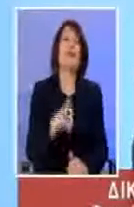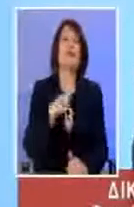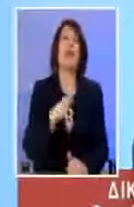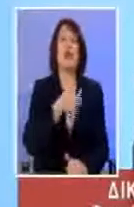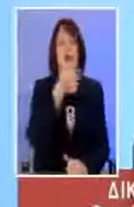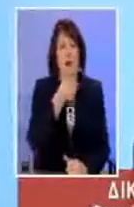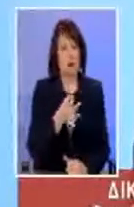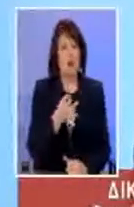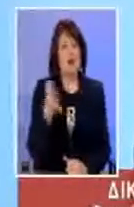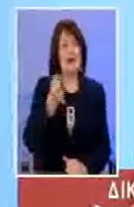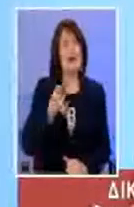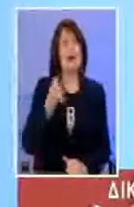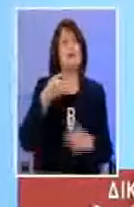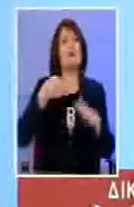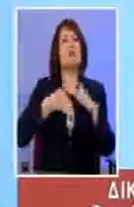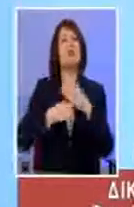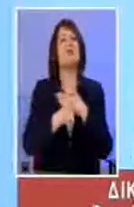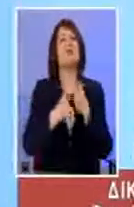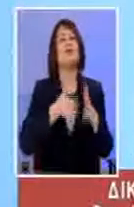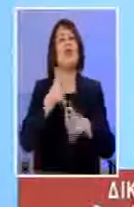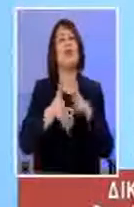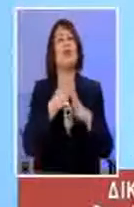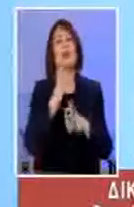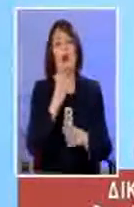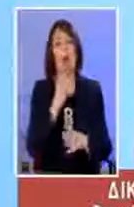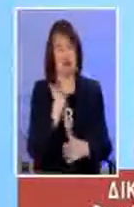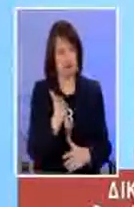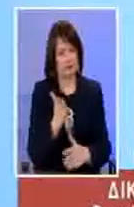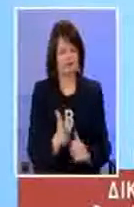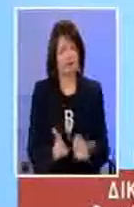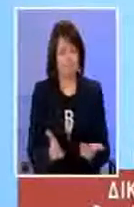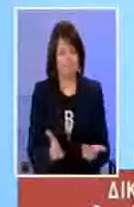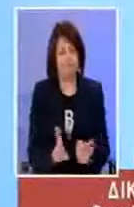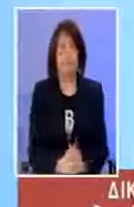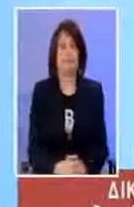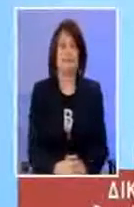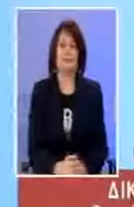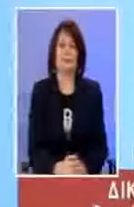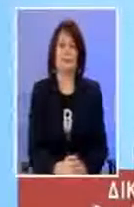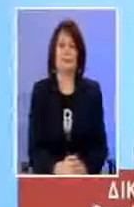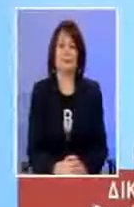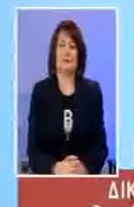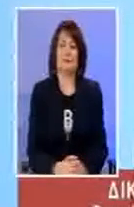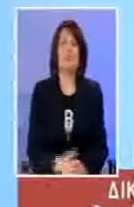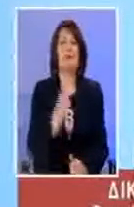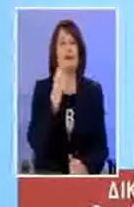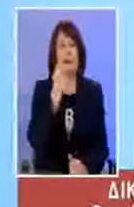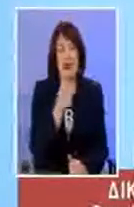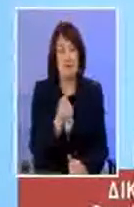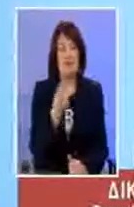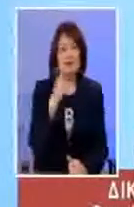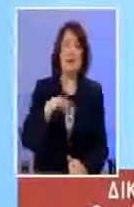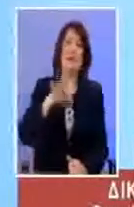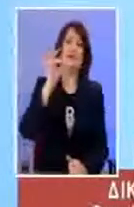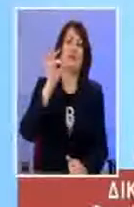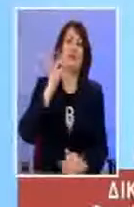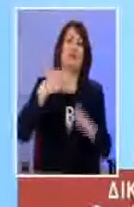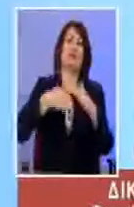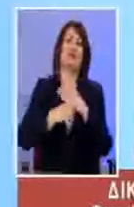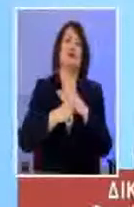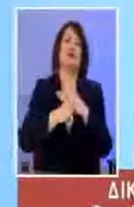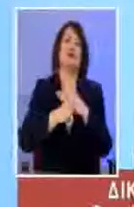μας μίλησε για προσβασιμότητα στη νοηματική γλώσσα. Να λοιπόν άλλη περίπτωση